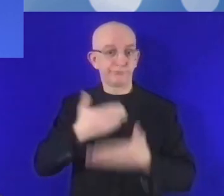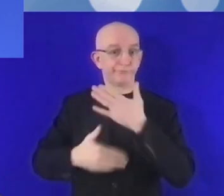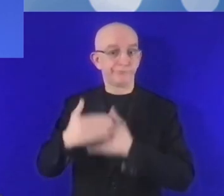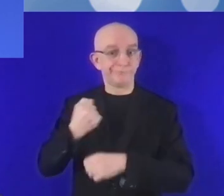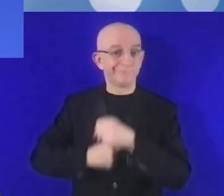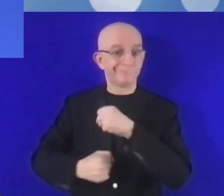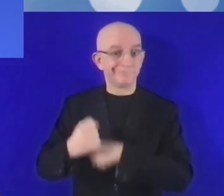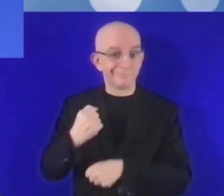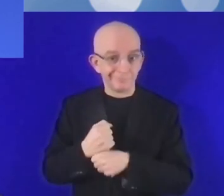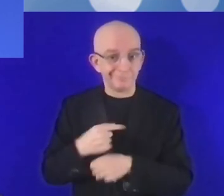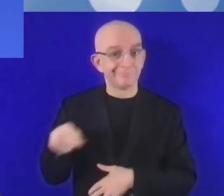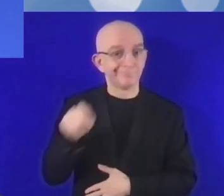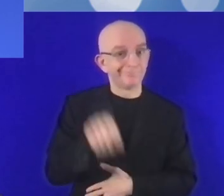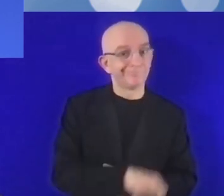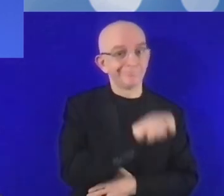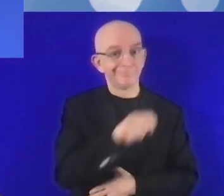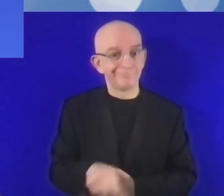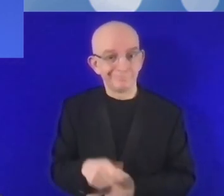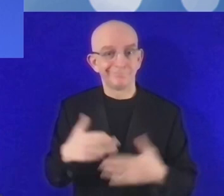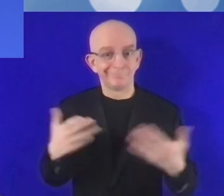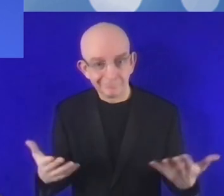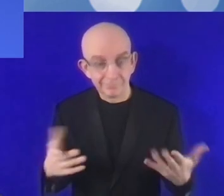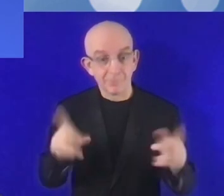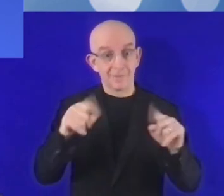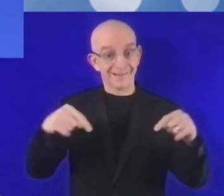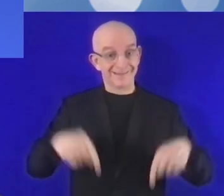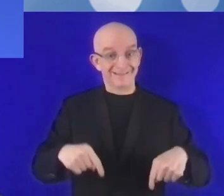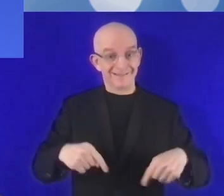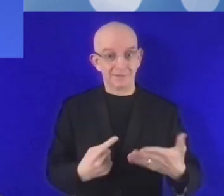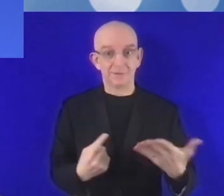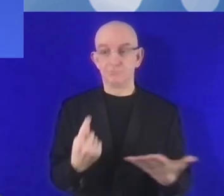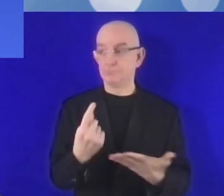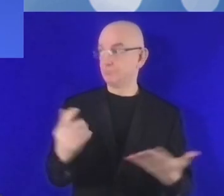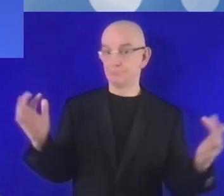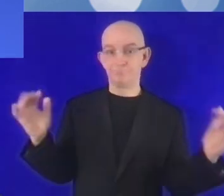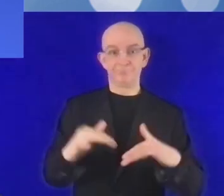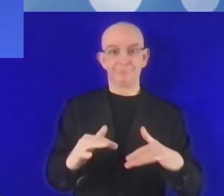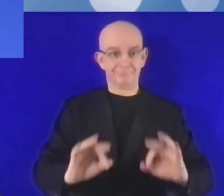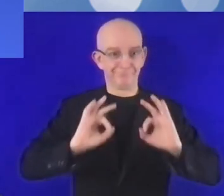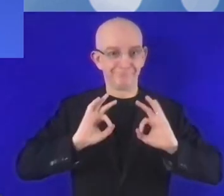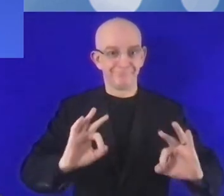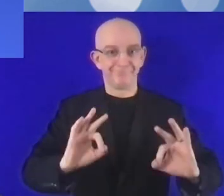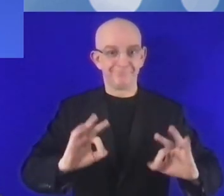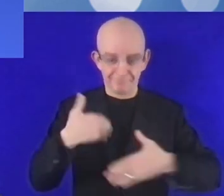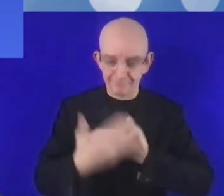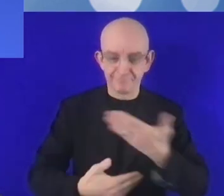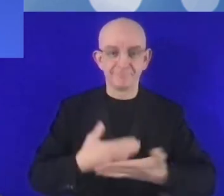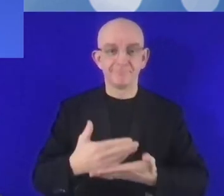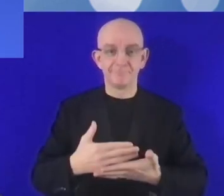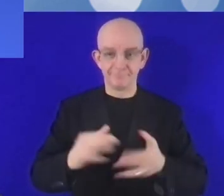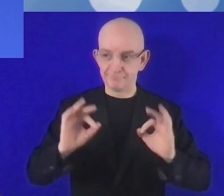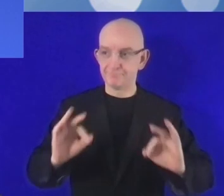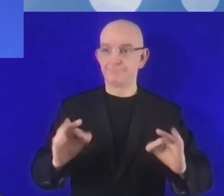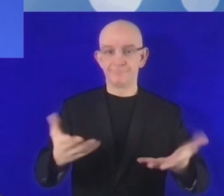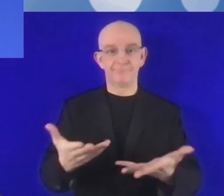50个论坛上和会议小组当中都积极的参与。今年我们有300多个项目，第一